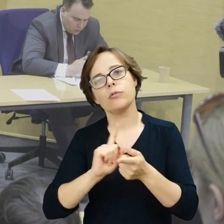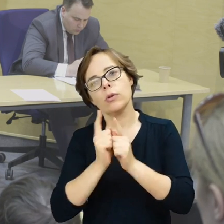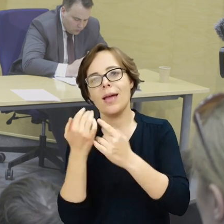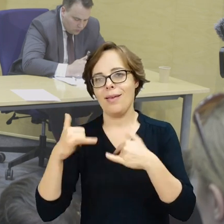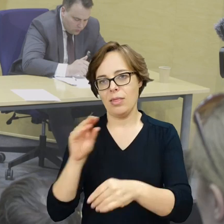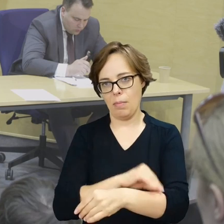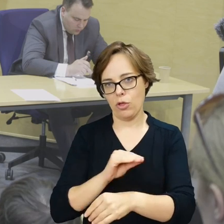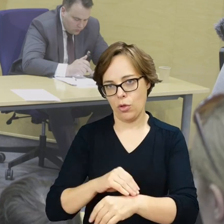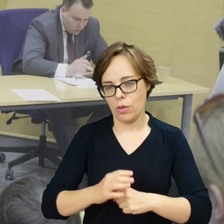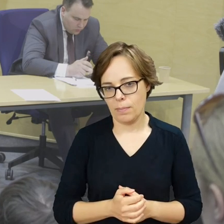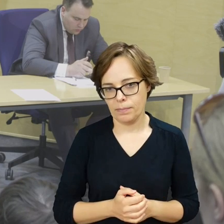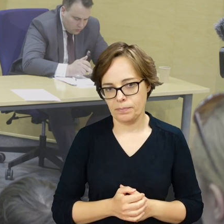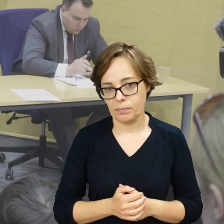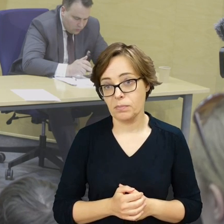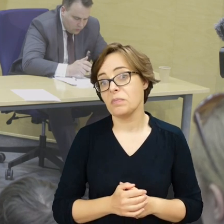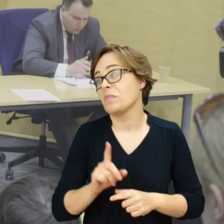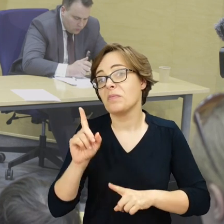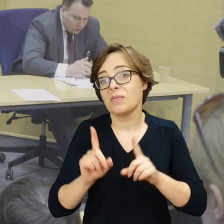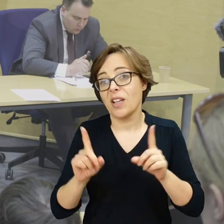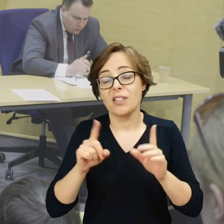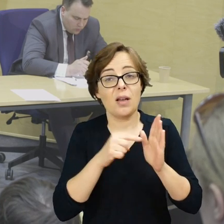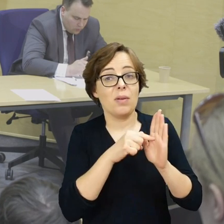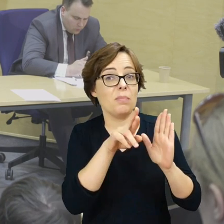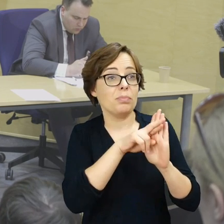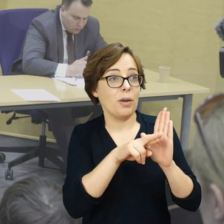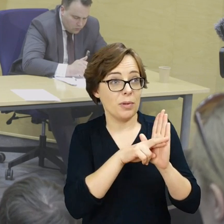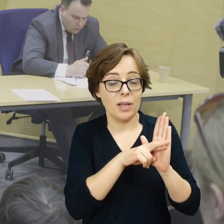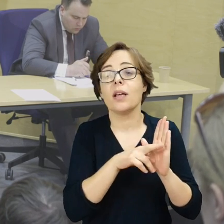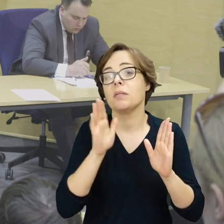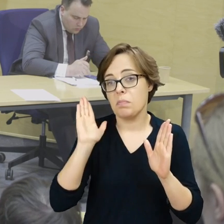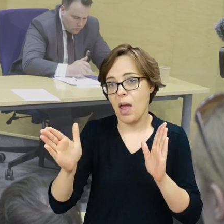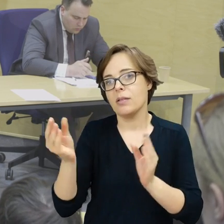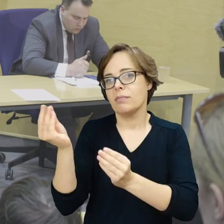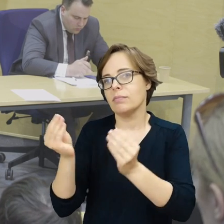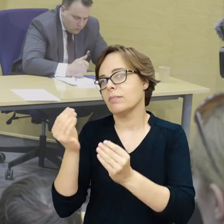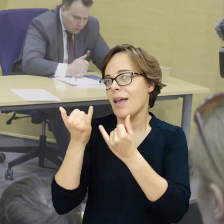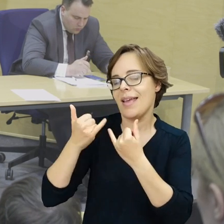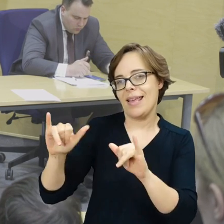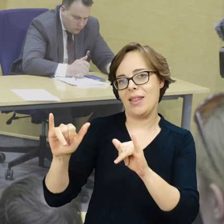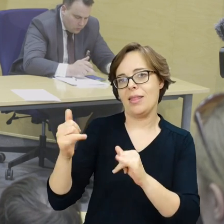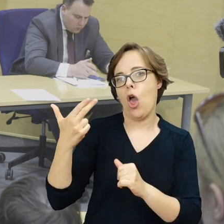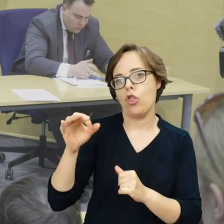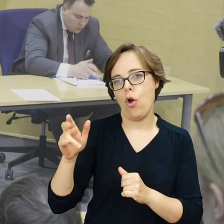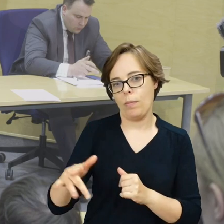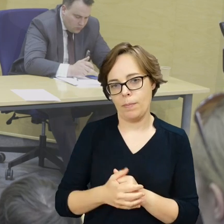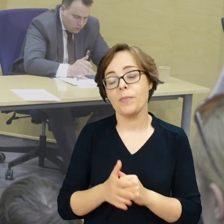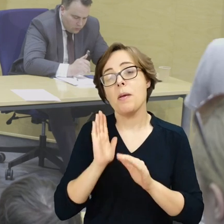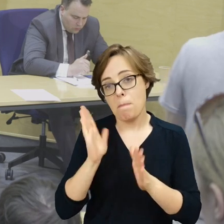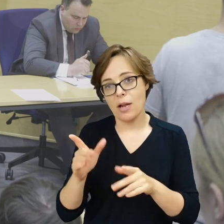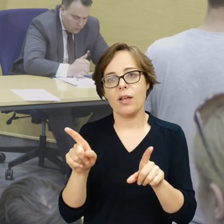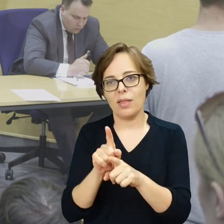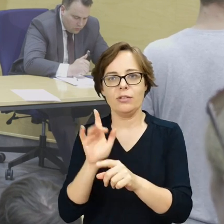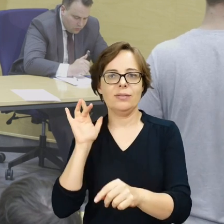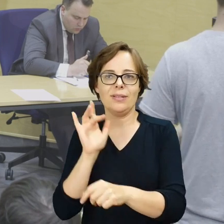no, czasami bardzo odległych norm od pierwotnego brzmienia tego przepisu, będzie zarzut aktywizmu. Ja wiem, że mamy